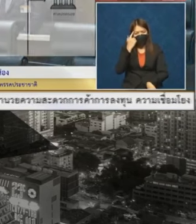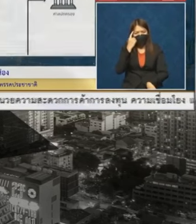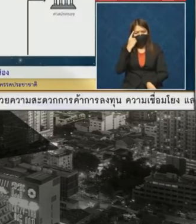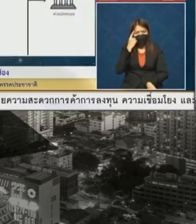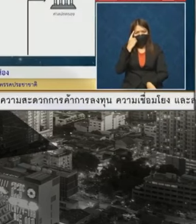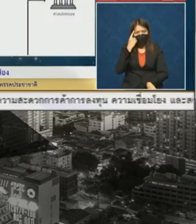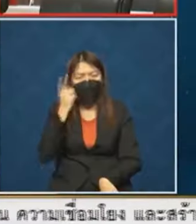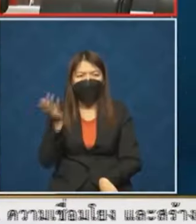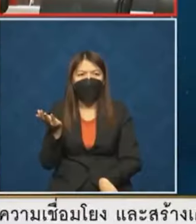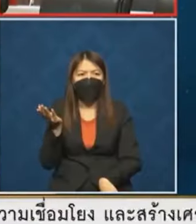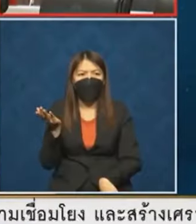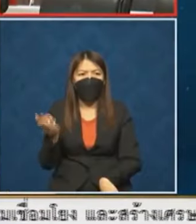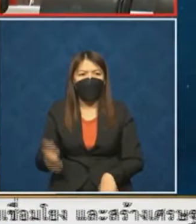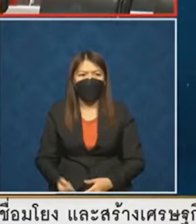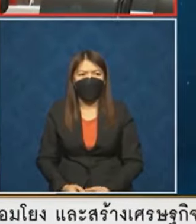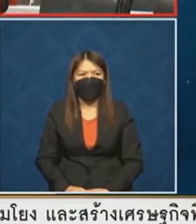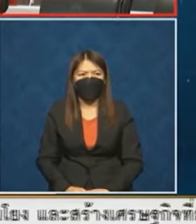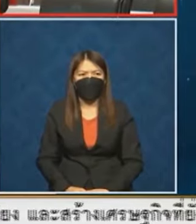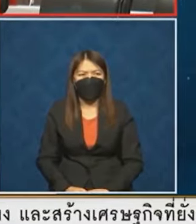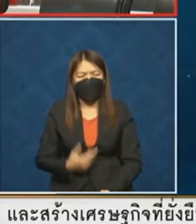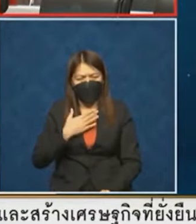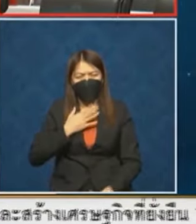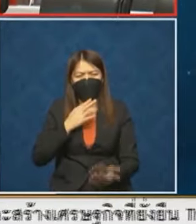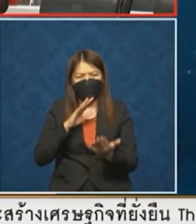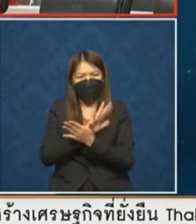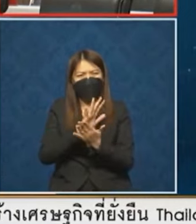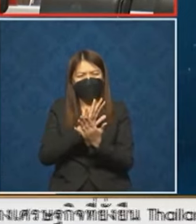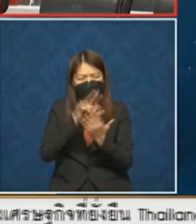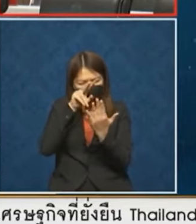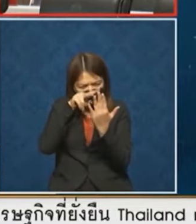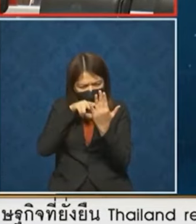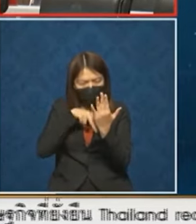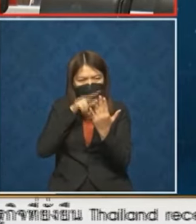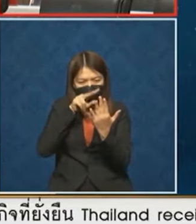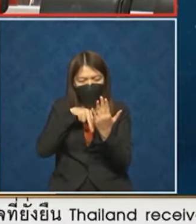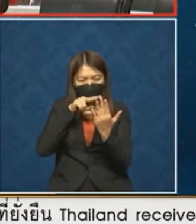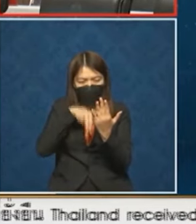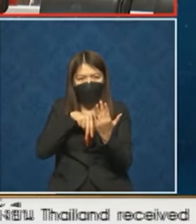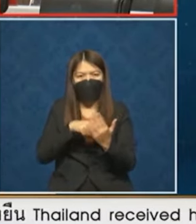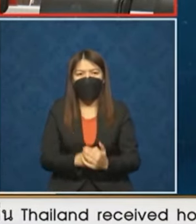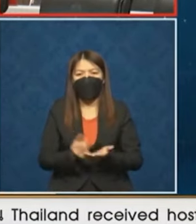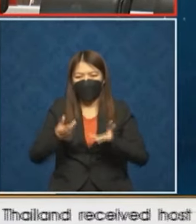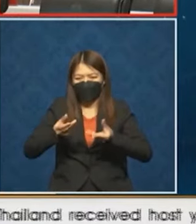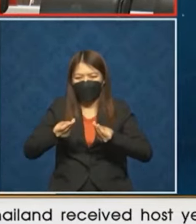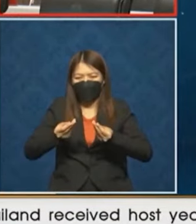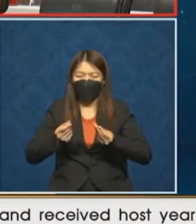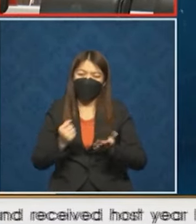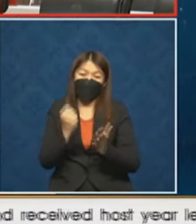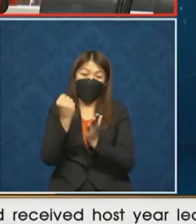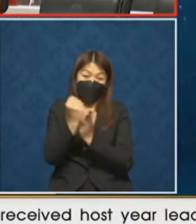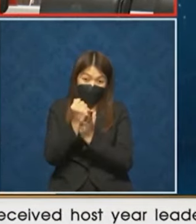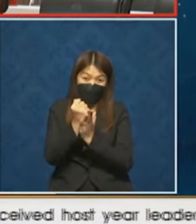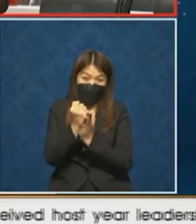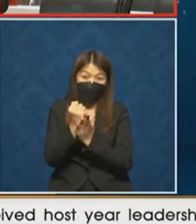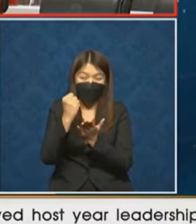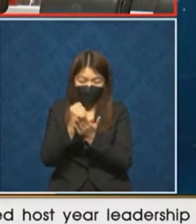ครับอภิปรายโดยระบุไปถึงการยื่นฟ้องกรมที่ดินนะการรถไฟเนี่ยเมื่อเดือนพฤศจิกาย